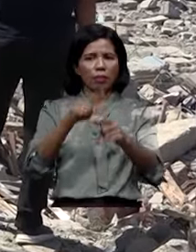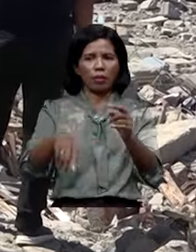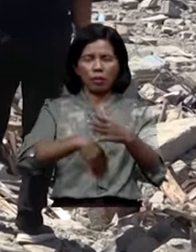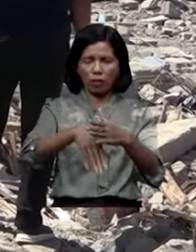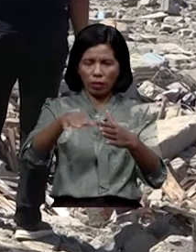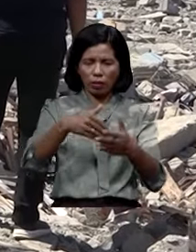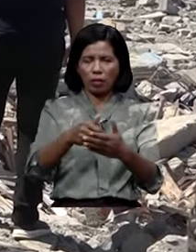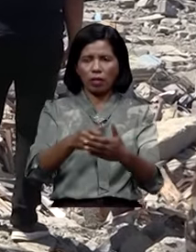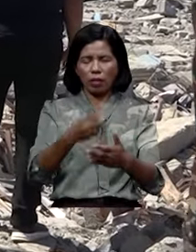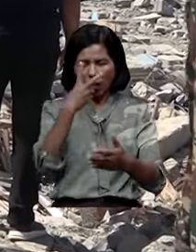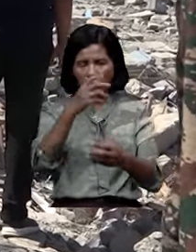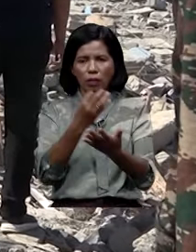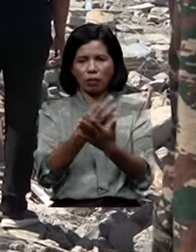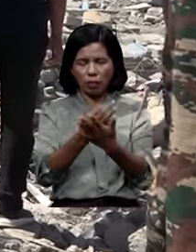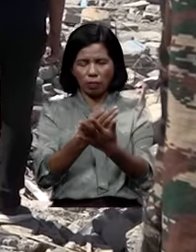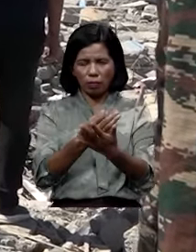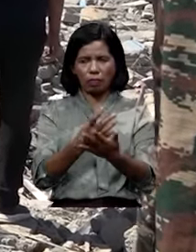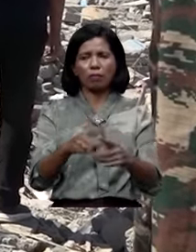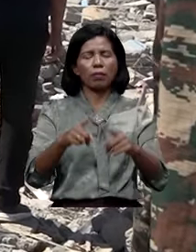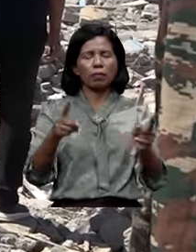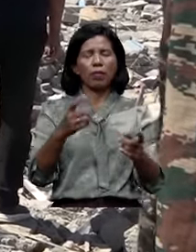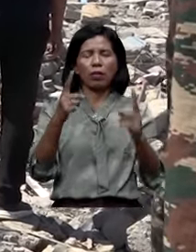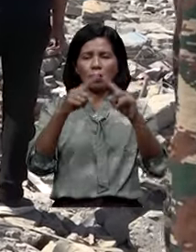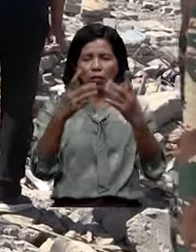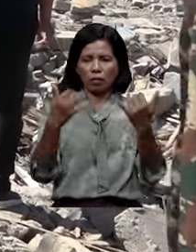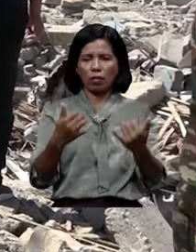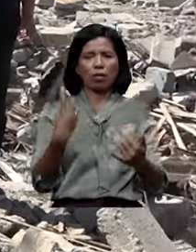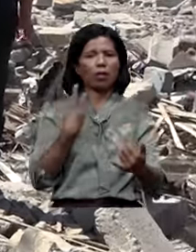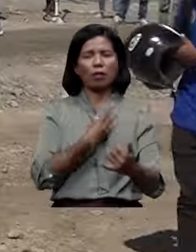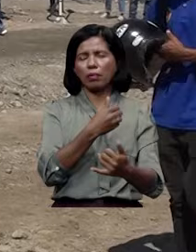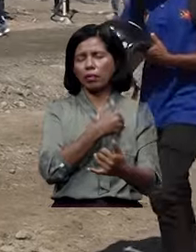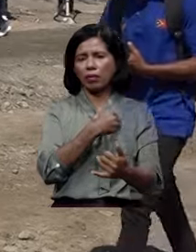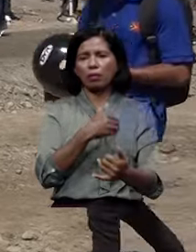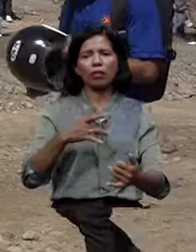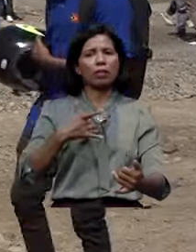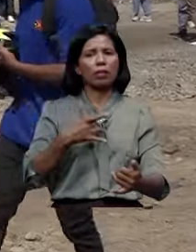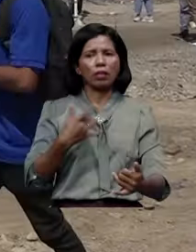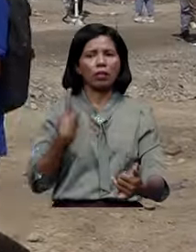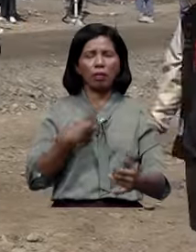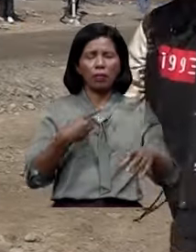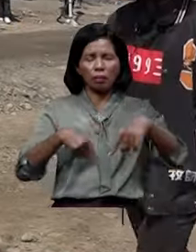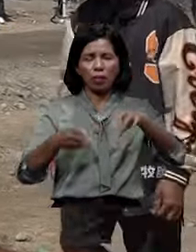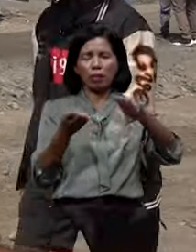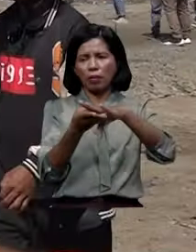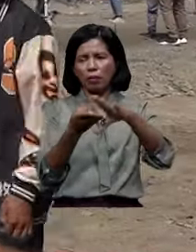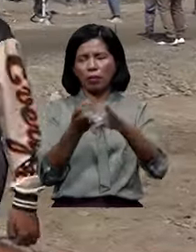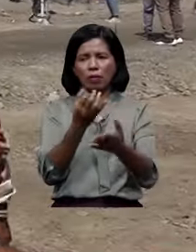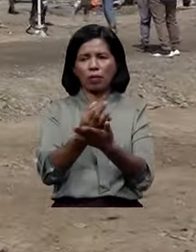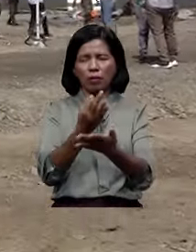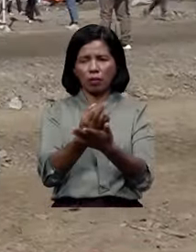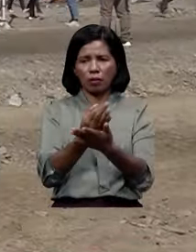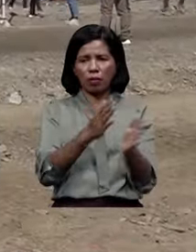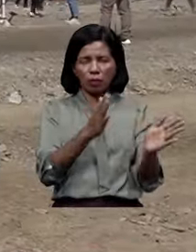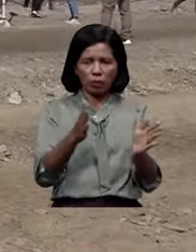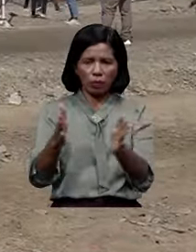cek kuandu rekening utama ona sebel ba dudu mebe real jadi to agora ami sira sinti ami ba bangku ba mo semre rai ne sei